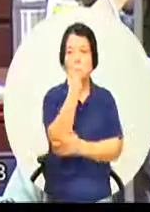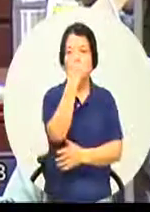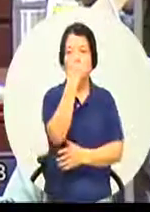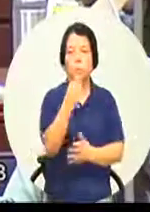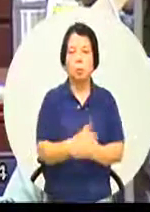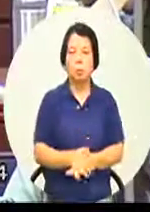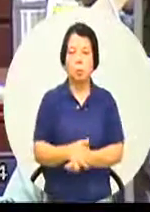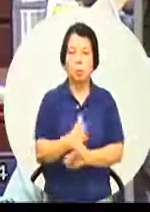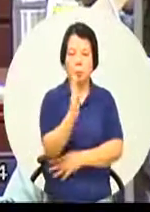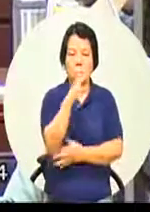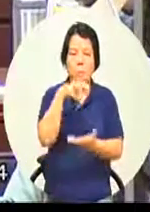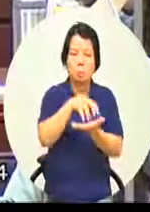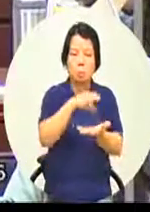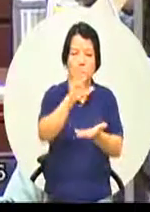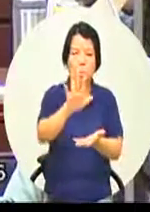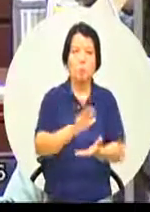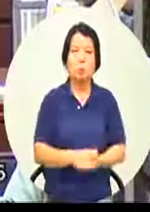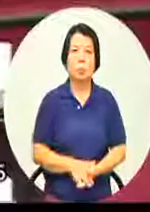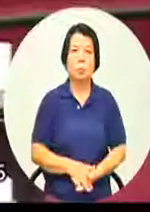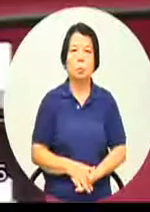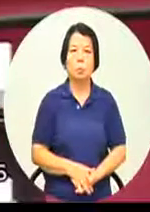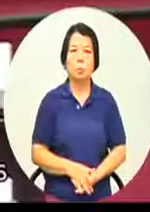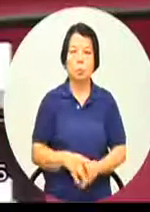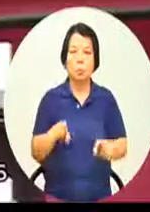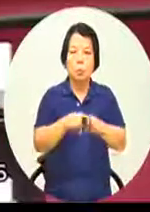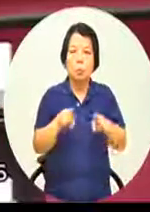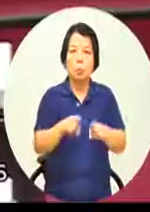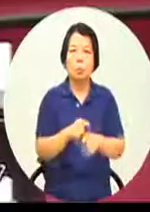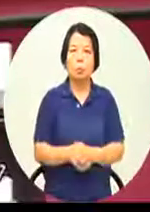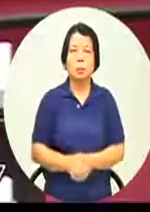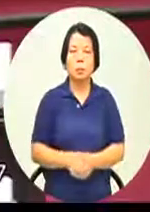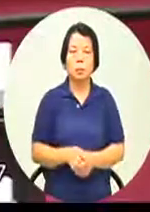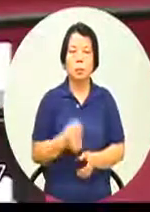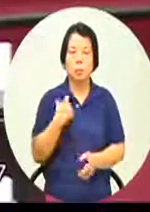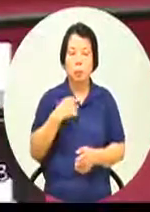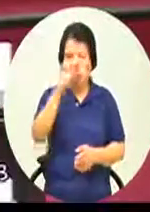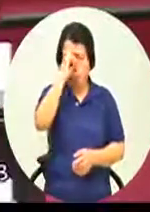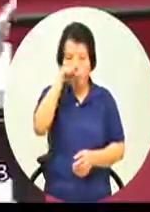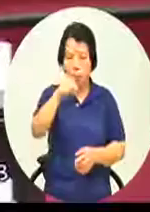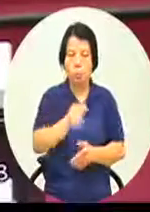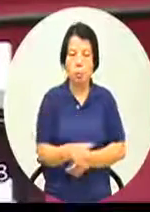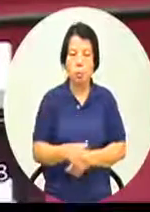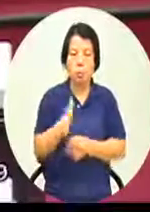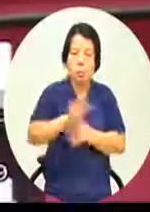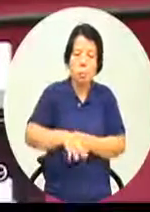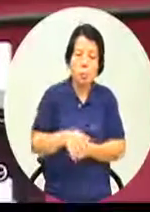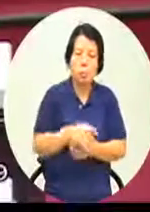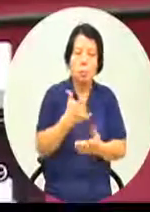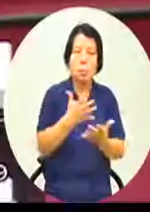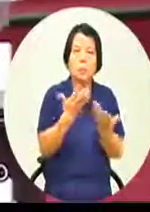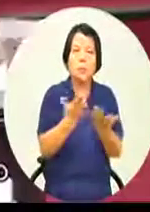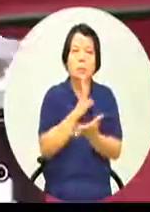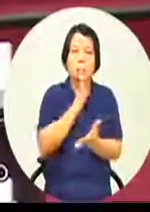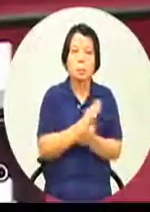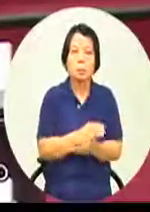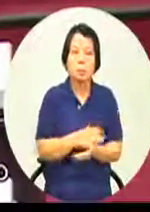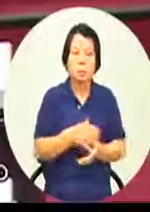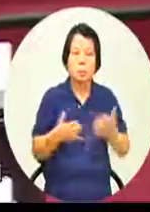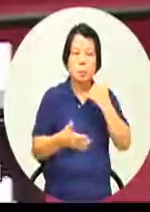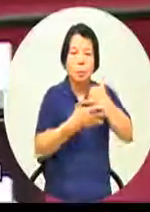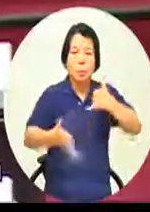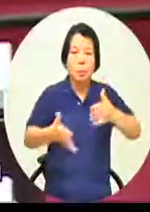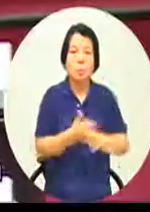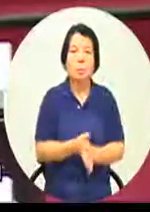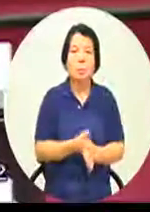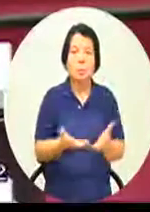合法的。那在我们 我的意思说，因为一般我们还是建议它能够火化完，不管你是树葬、植葬、海葬干嘛，我